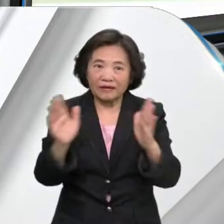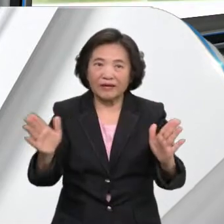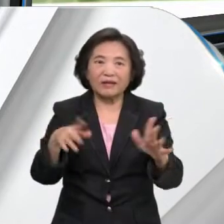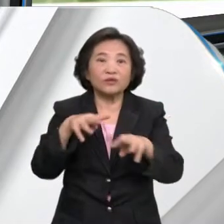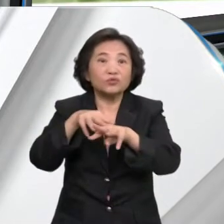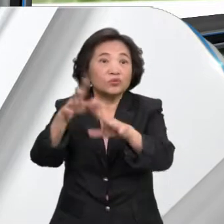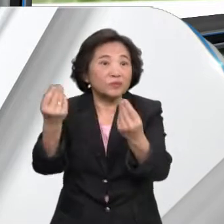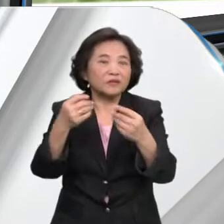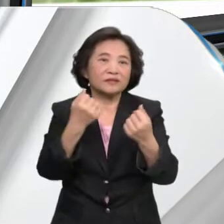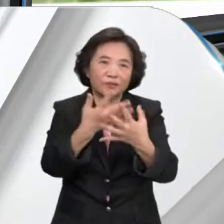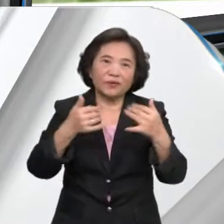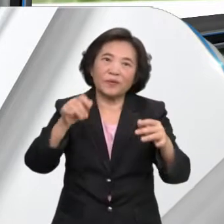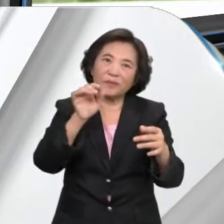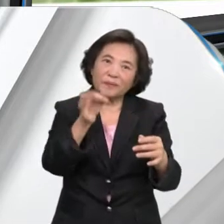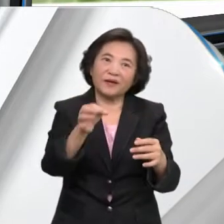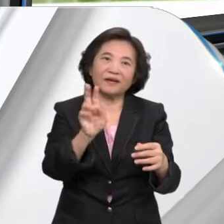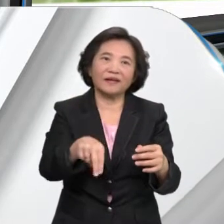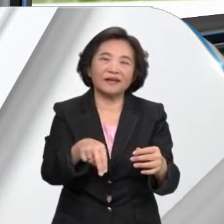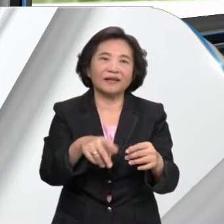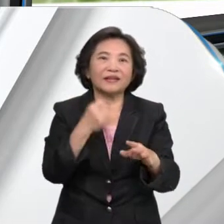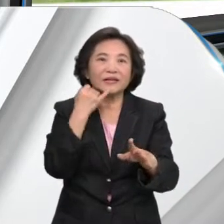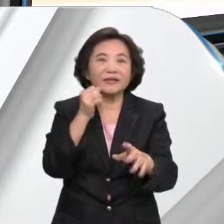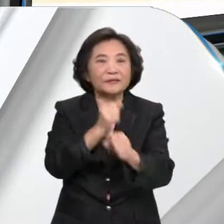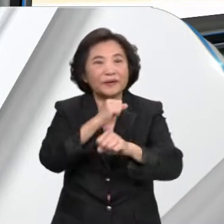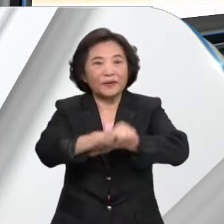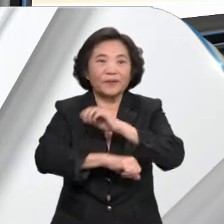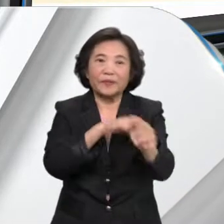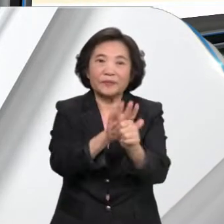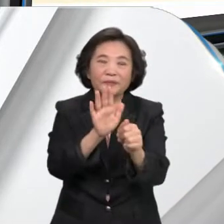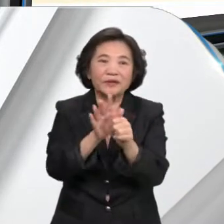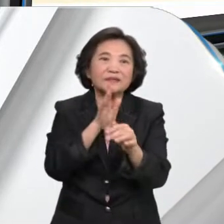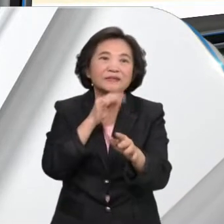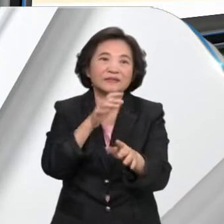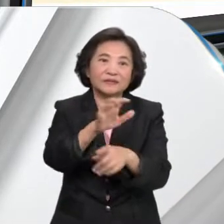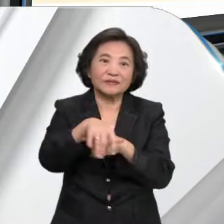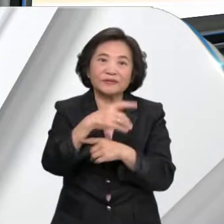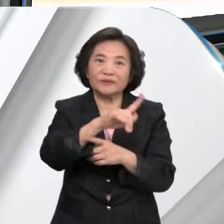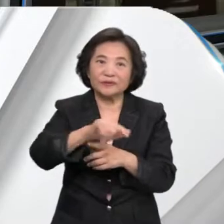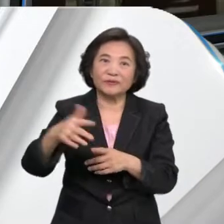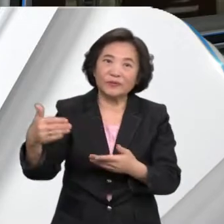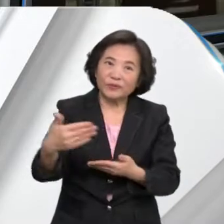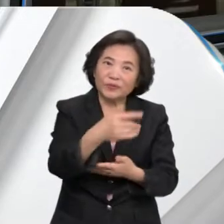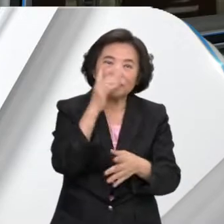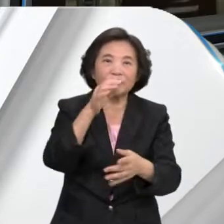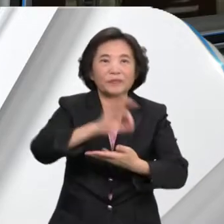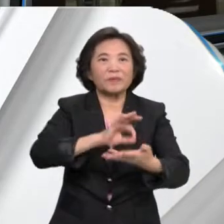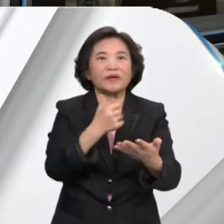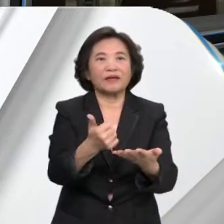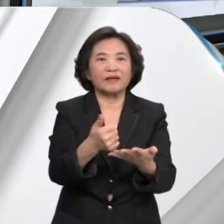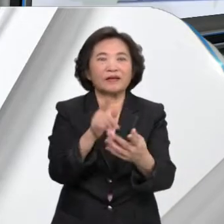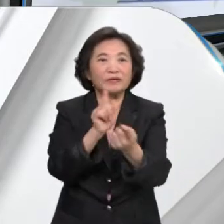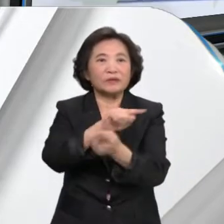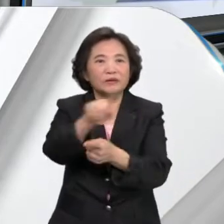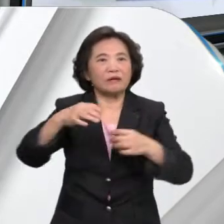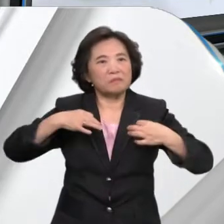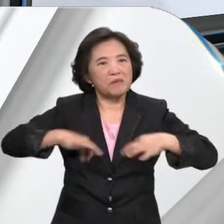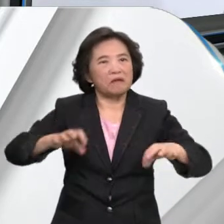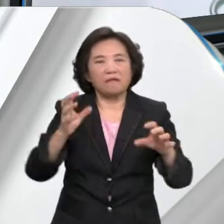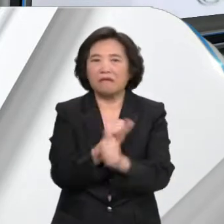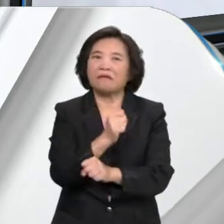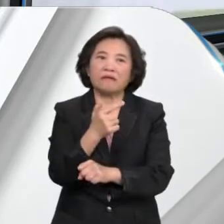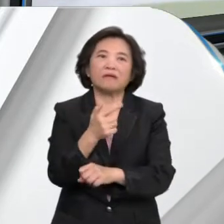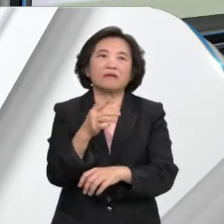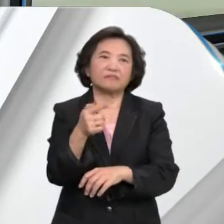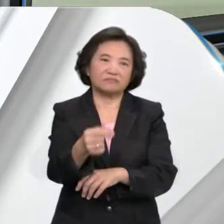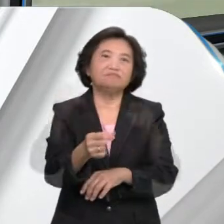绝对面露当买之多，希望透过两种方式稳定国内农产品的销售量，减少农项目业者